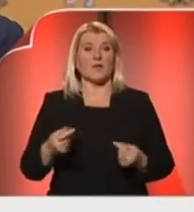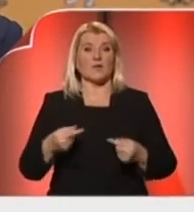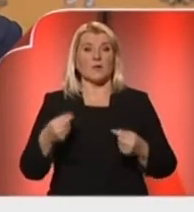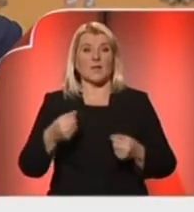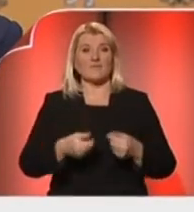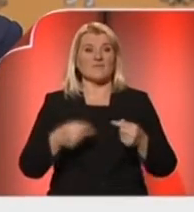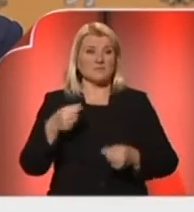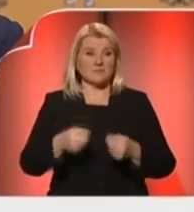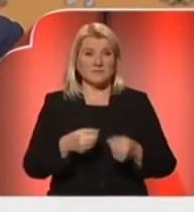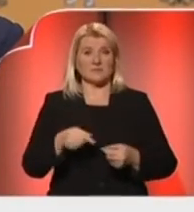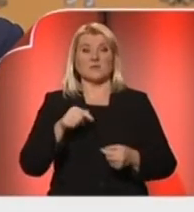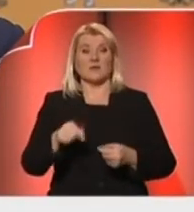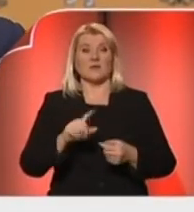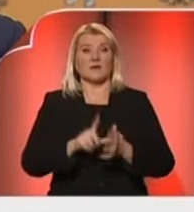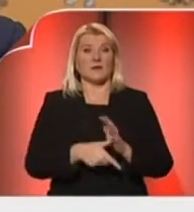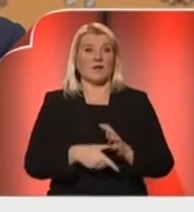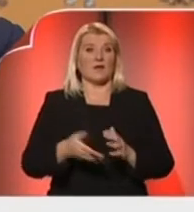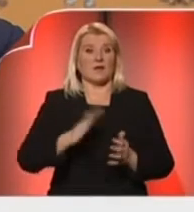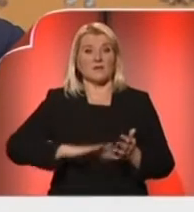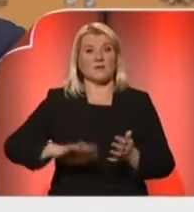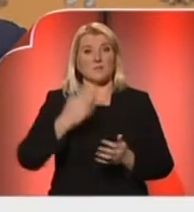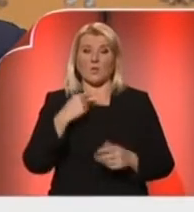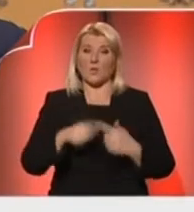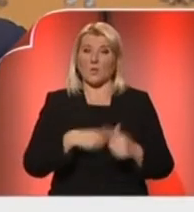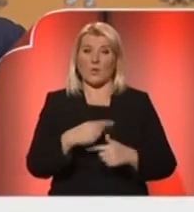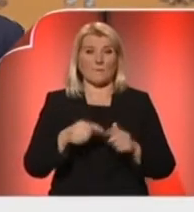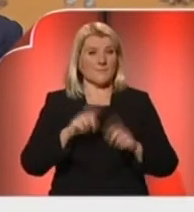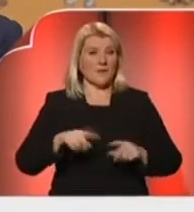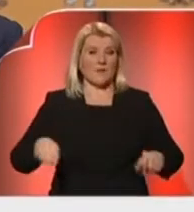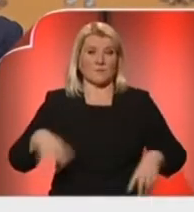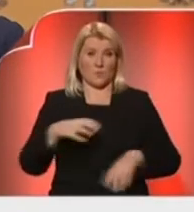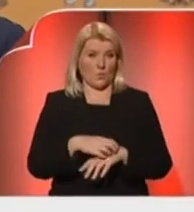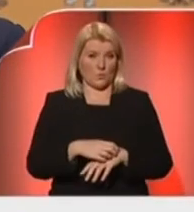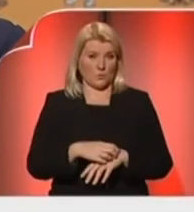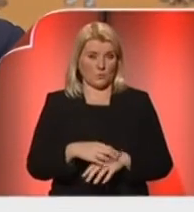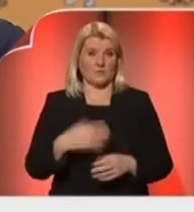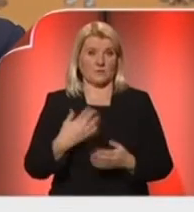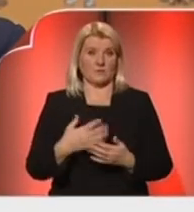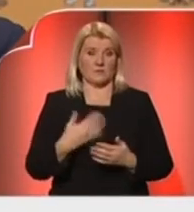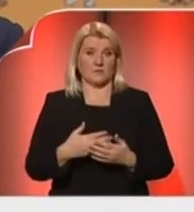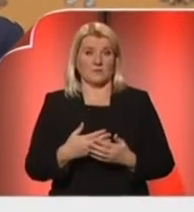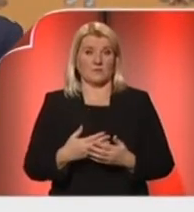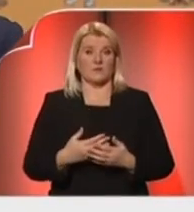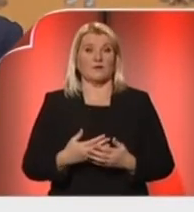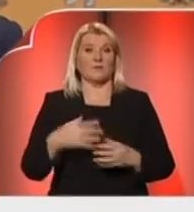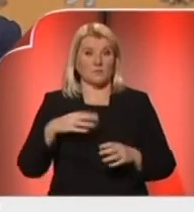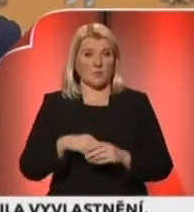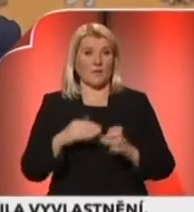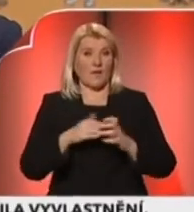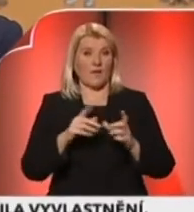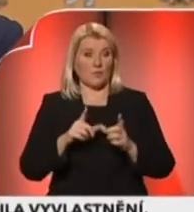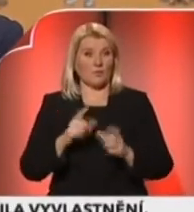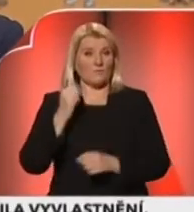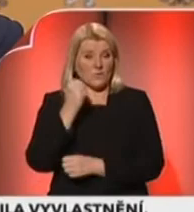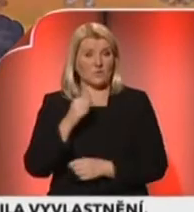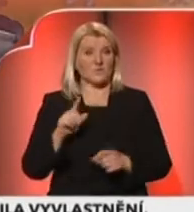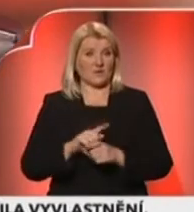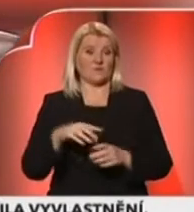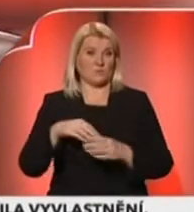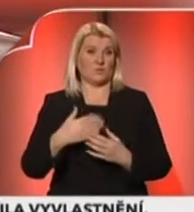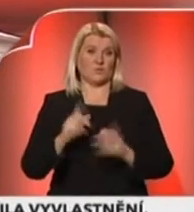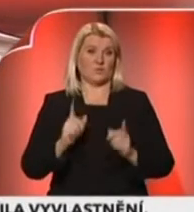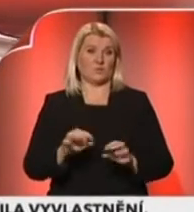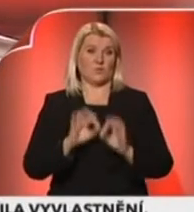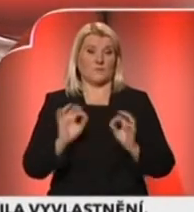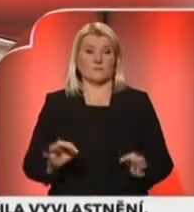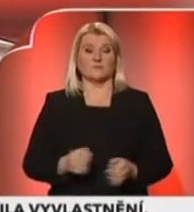investiční akce, které se v kraji pohybovaly v řádu miliard korun, pokud do toho dáme i evropské fondy. Když se ještě zaměřím na